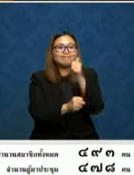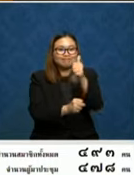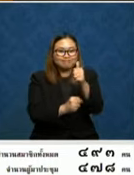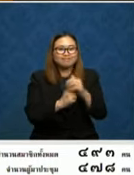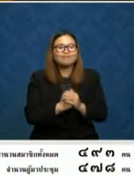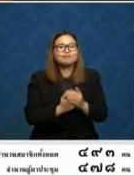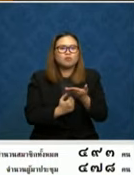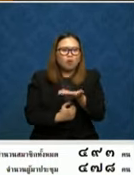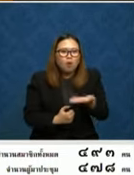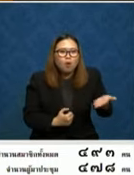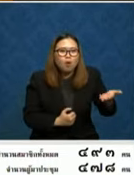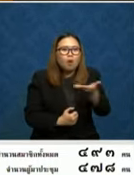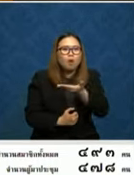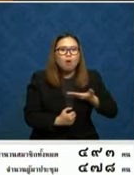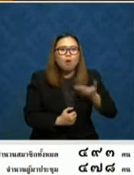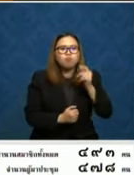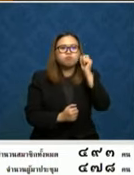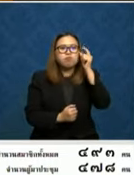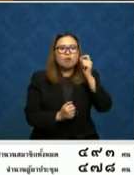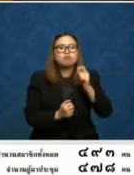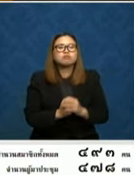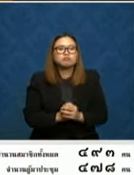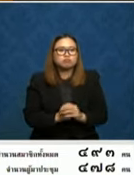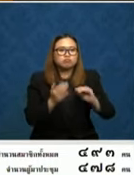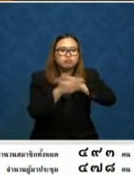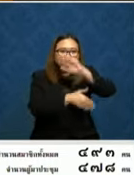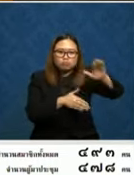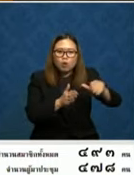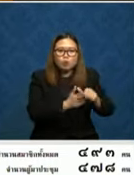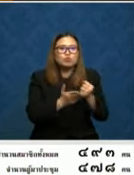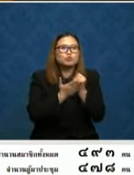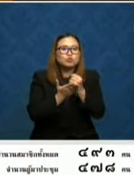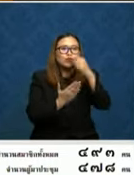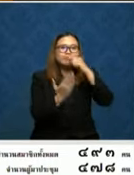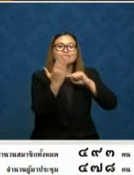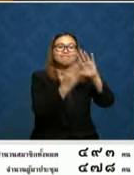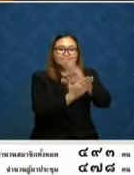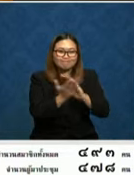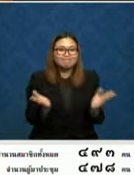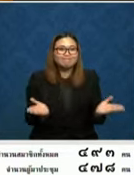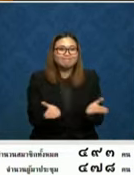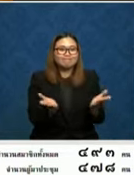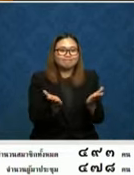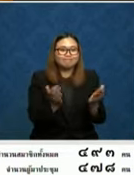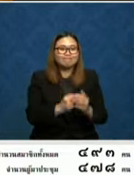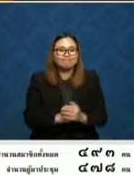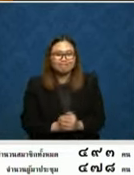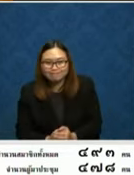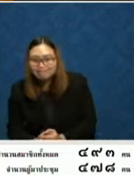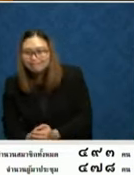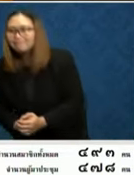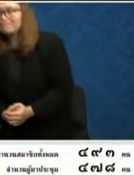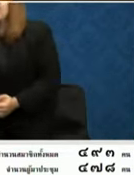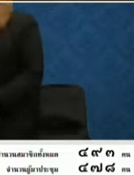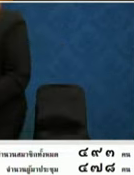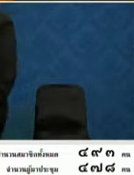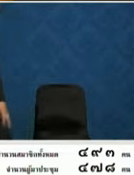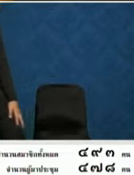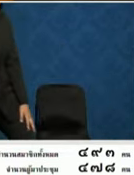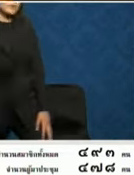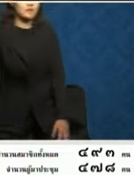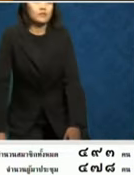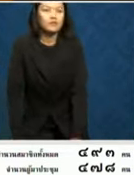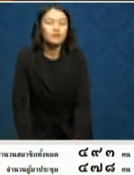นต้องขอความเข้าใจว่าเป็นการช่วยคนไทยที่ตกทุกข์ได้ยากแต่ไม่ใช่เรื่องของการเข้าไปแทรกแซงภารกิจ